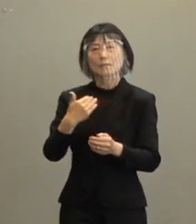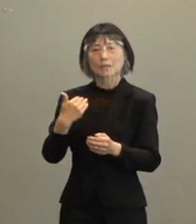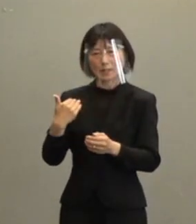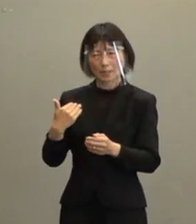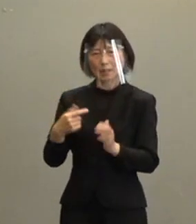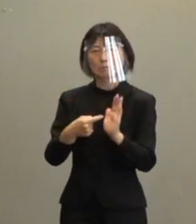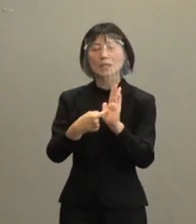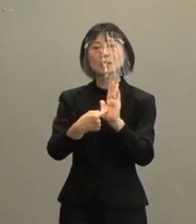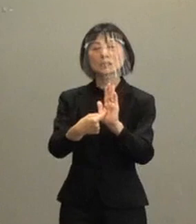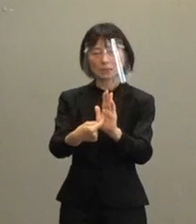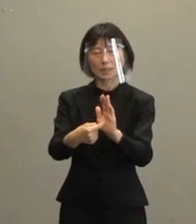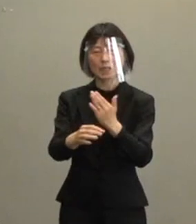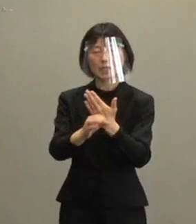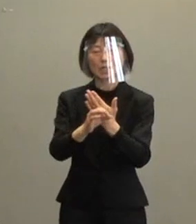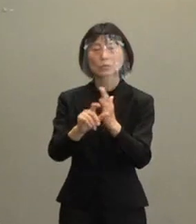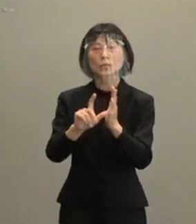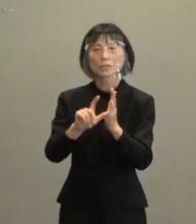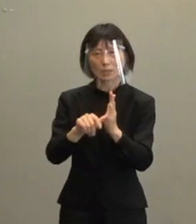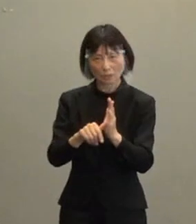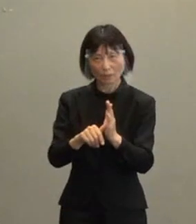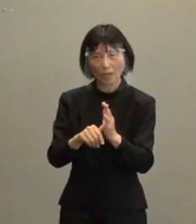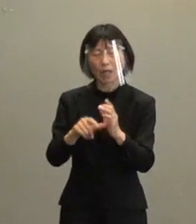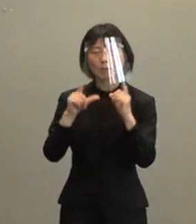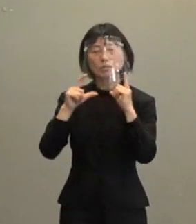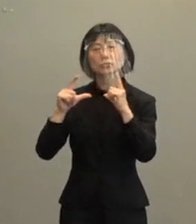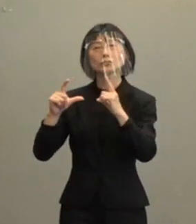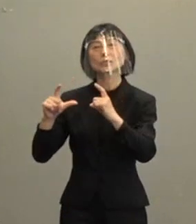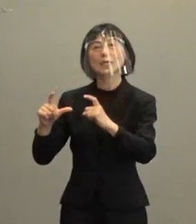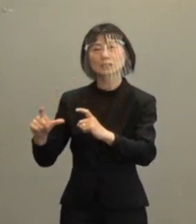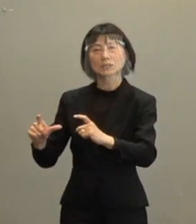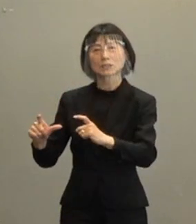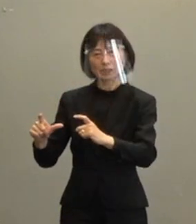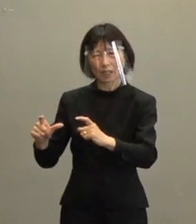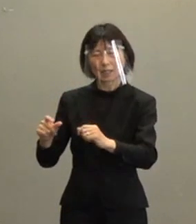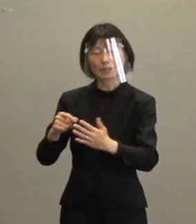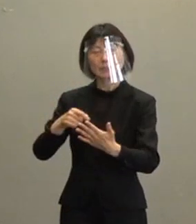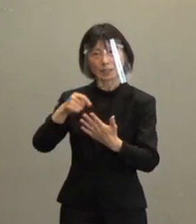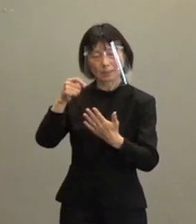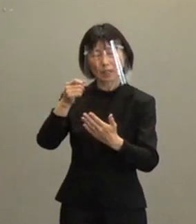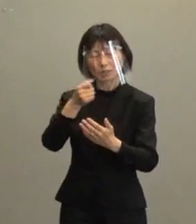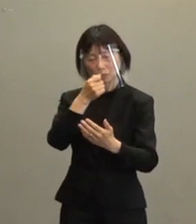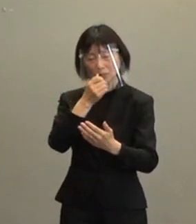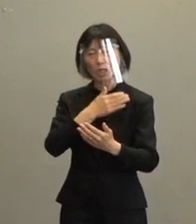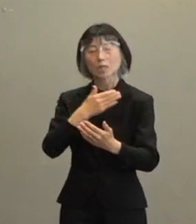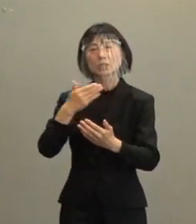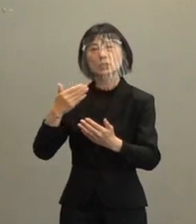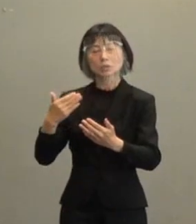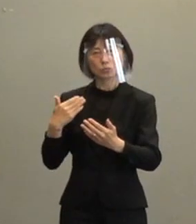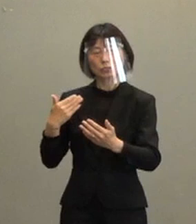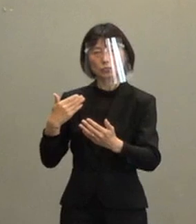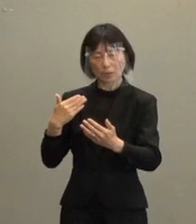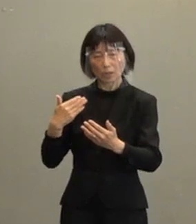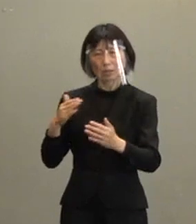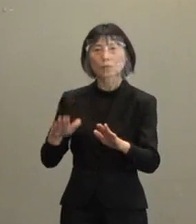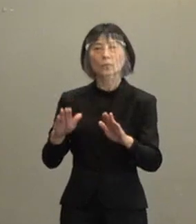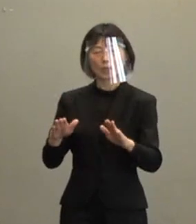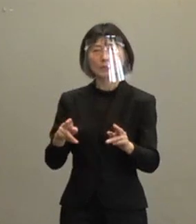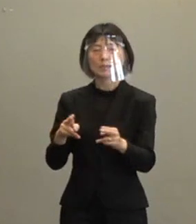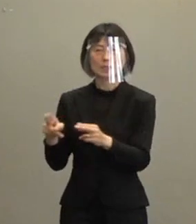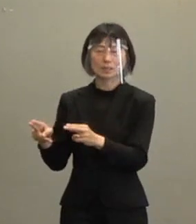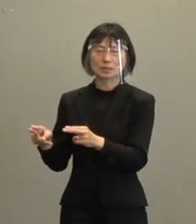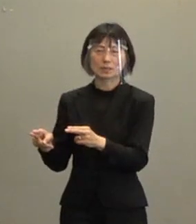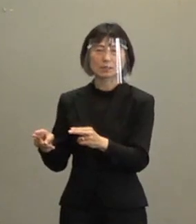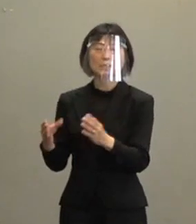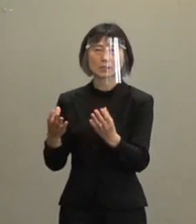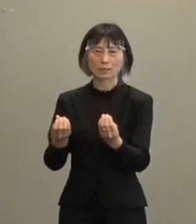明示したような事例においてはマスクなしが選択が十分にできるということで、今回整理に至ったもの